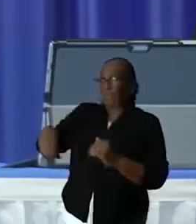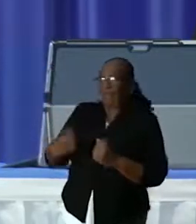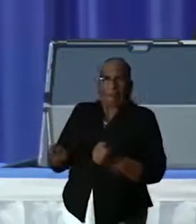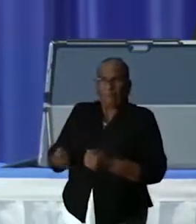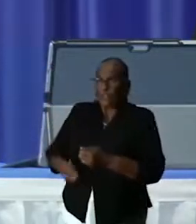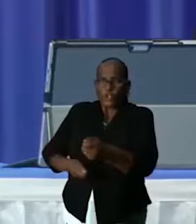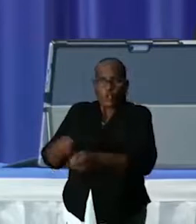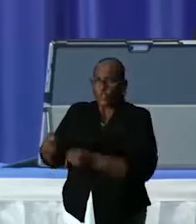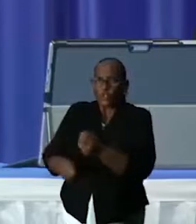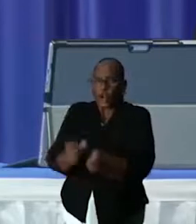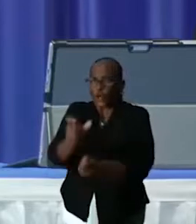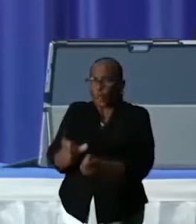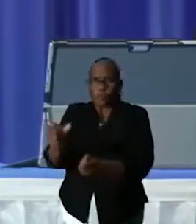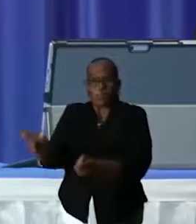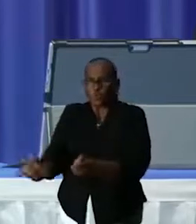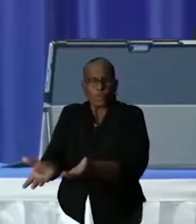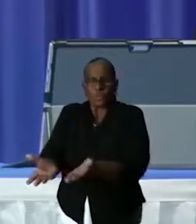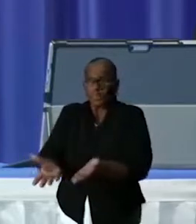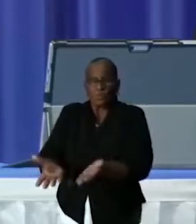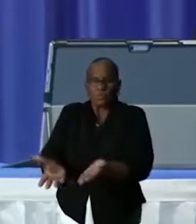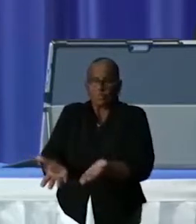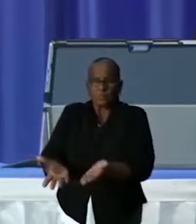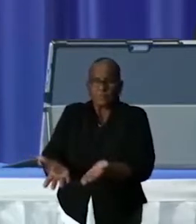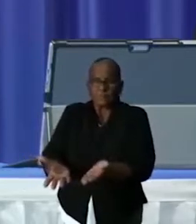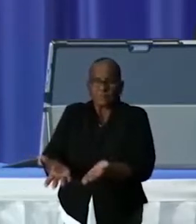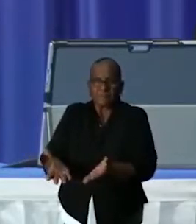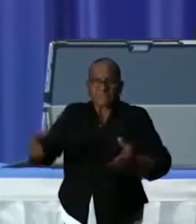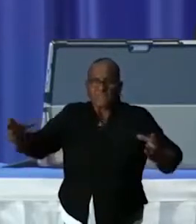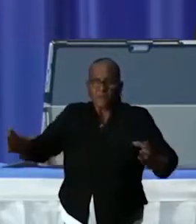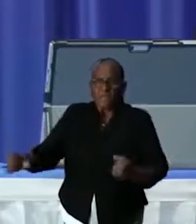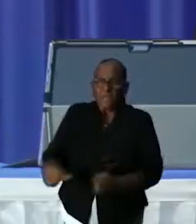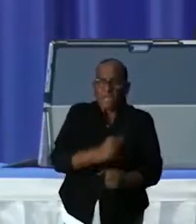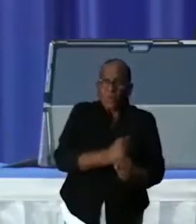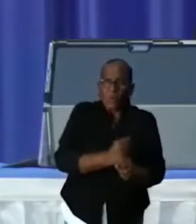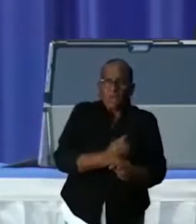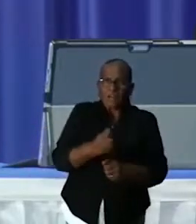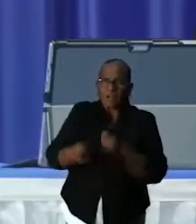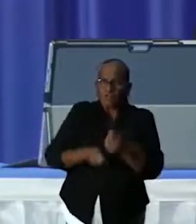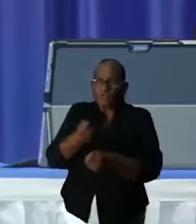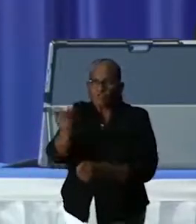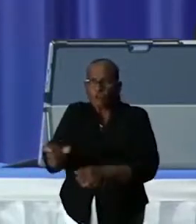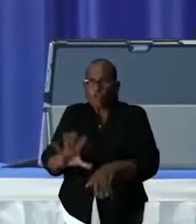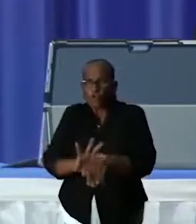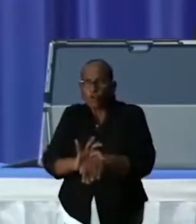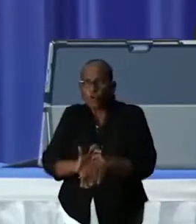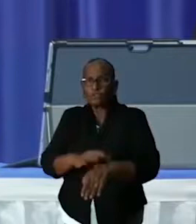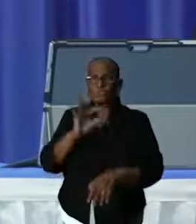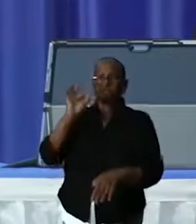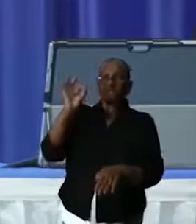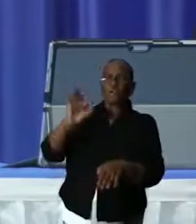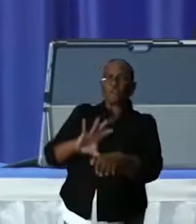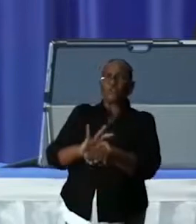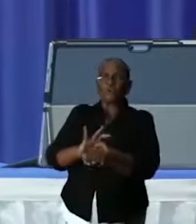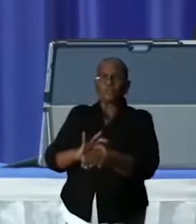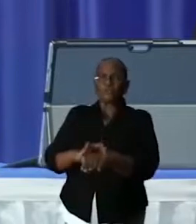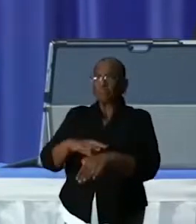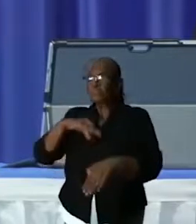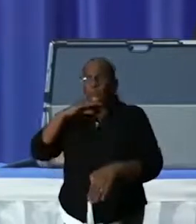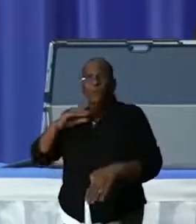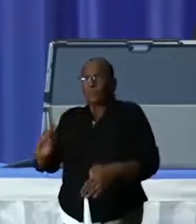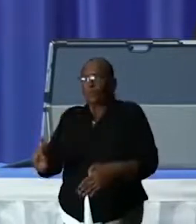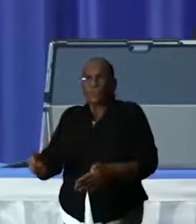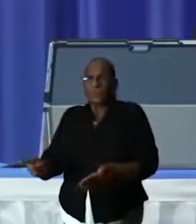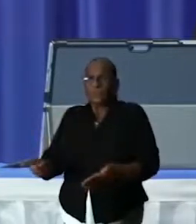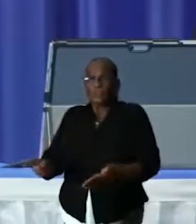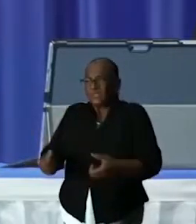zorg. Die bestaat uit medewerkers, verpleegsters, artsen, specialisten. Dat